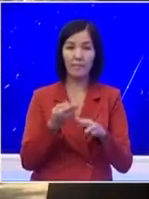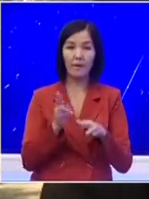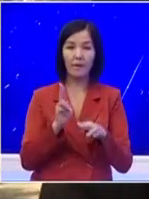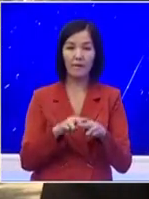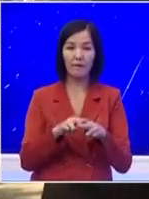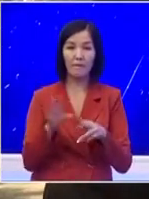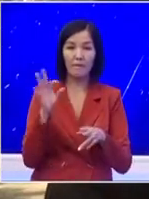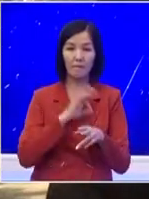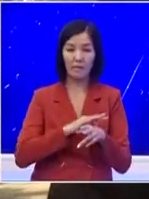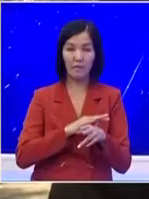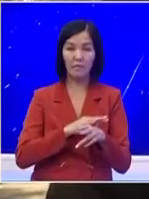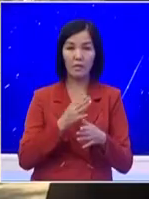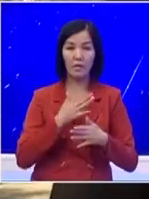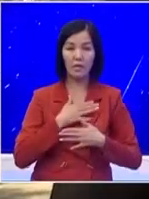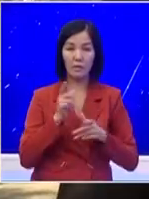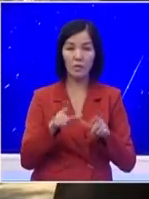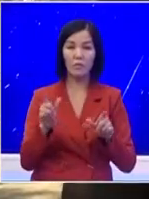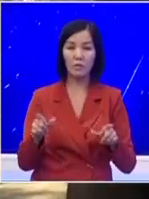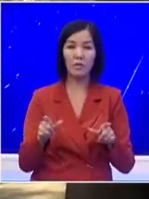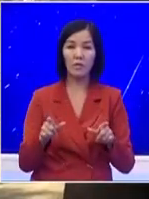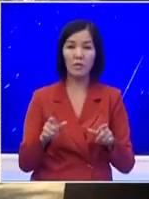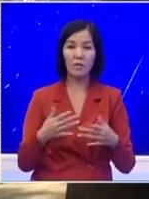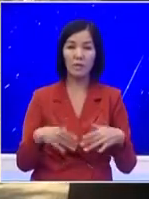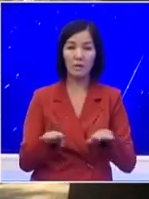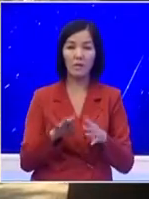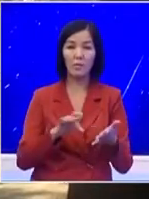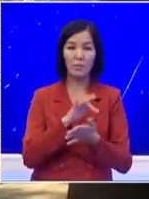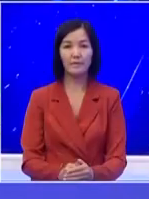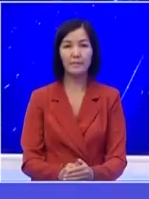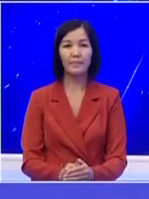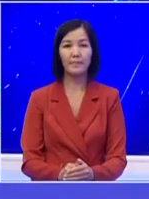выиграют, конечно, как наши граждане, так и наш город Талдыкурган.